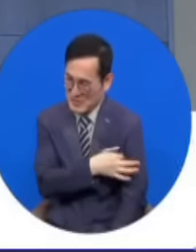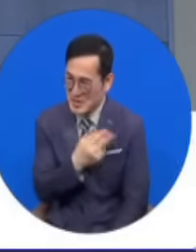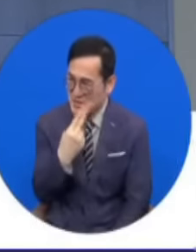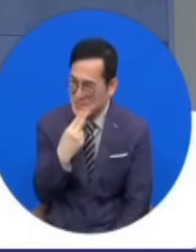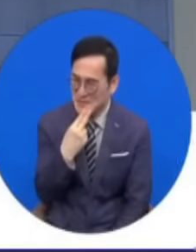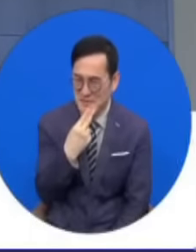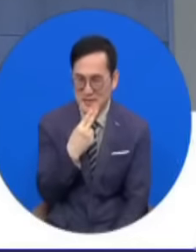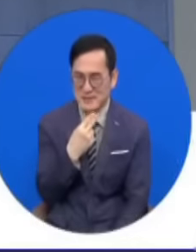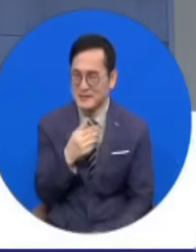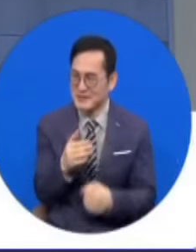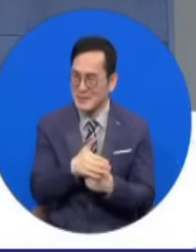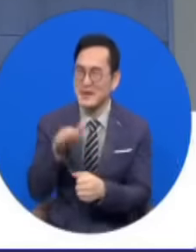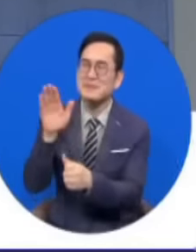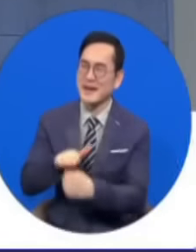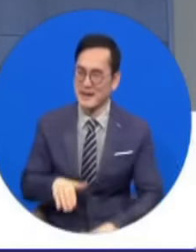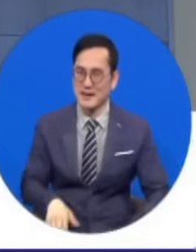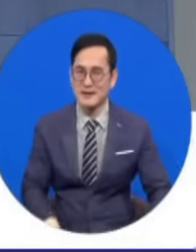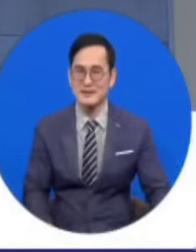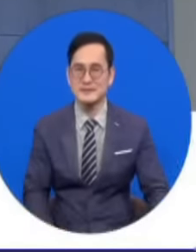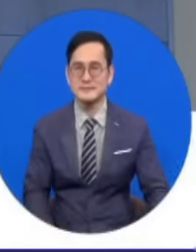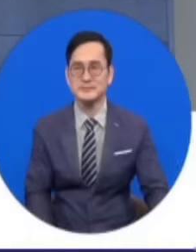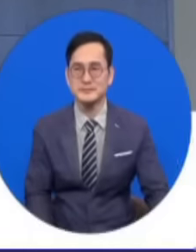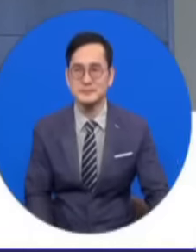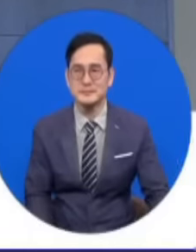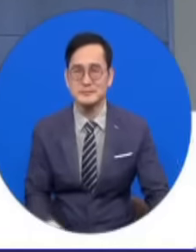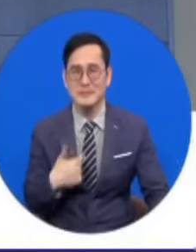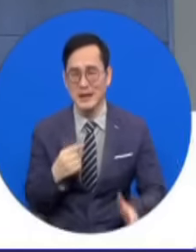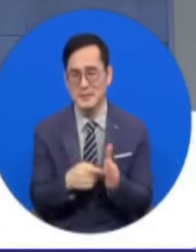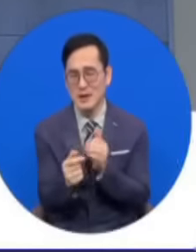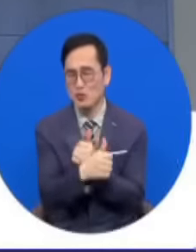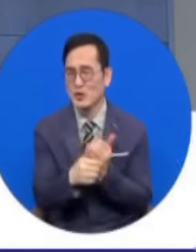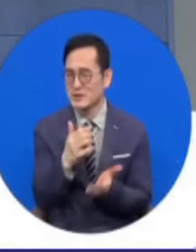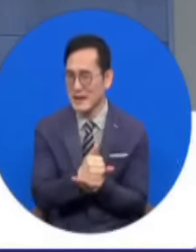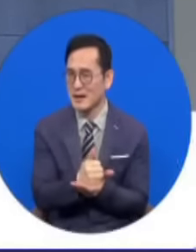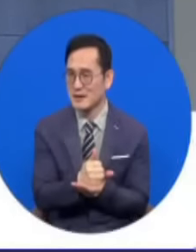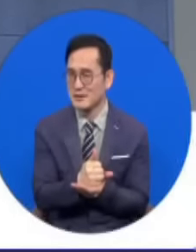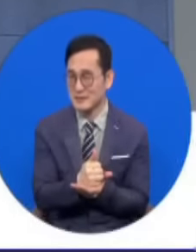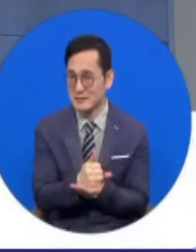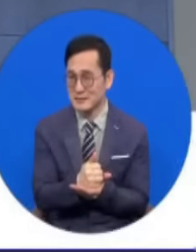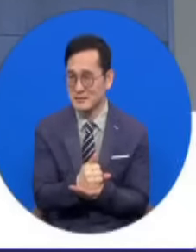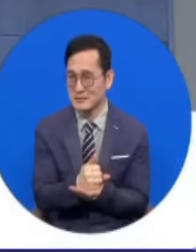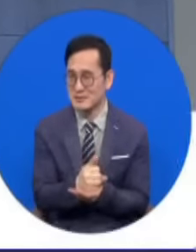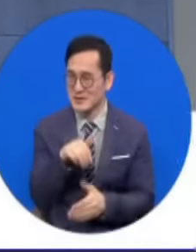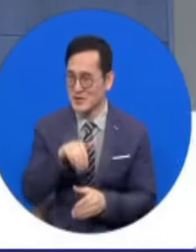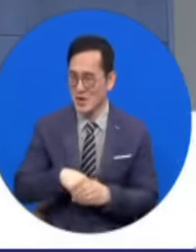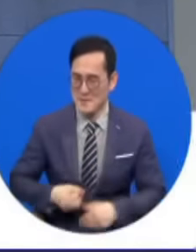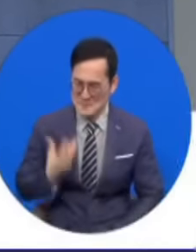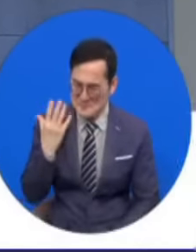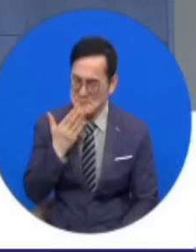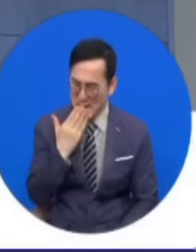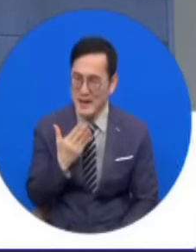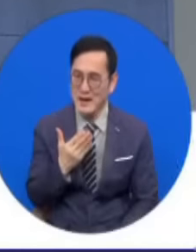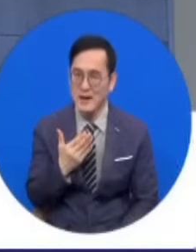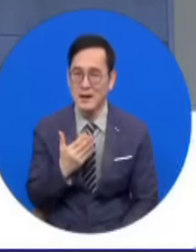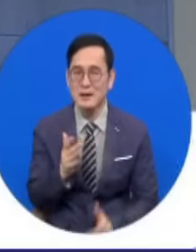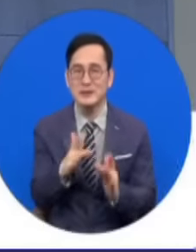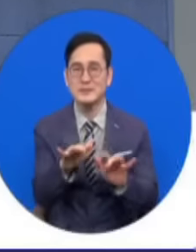이끌 때문에 총선을 참한 것이고 내가 비대 위원장이었다이 선거지지 않았을 것이다라는 글을